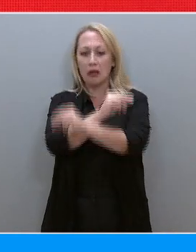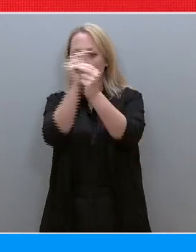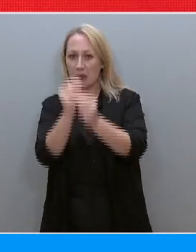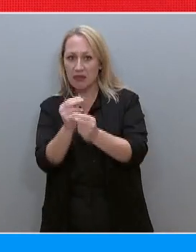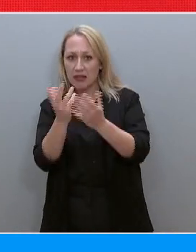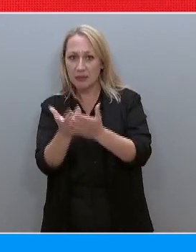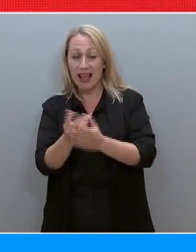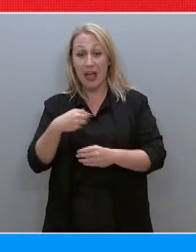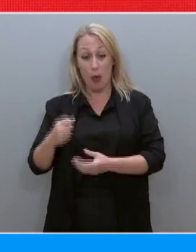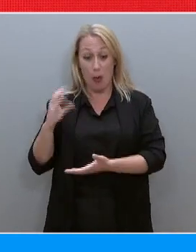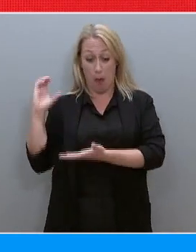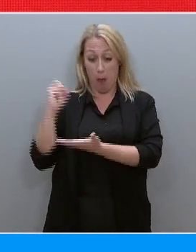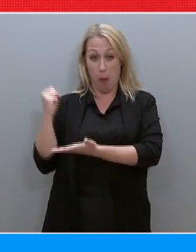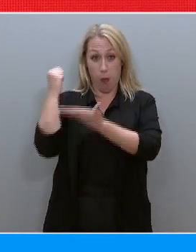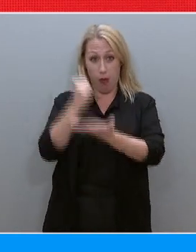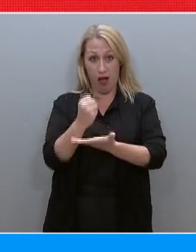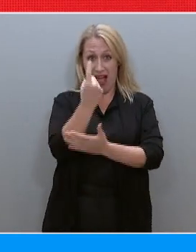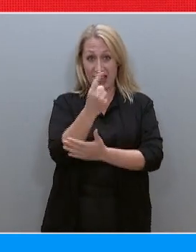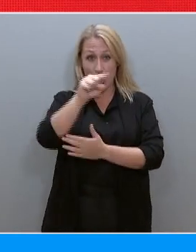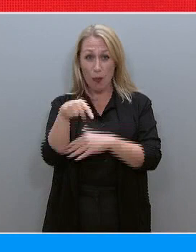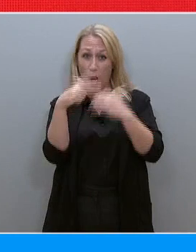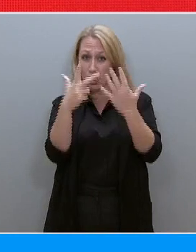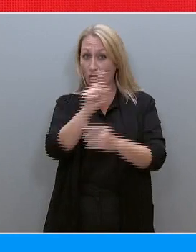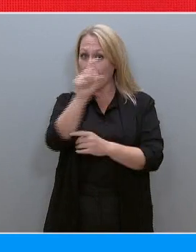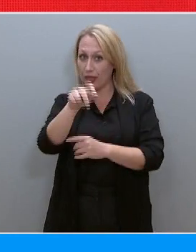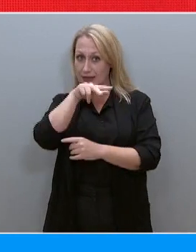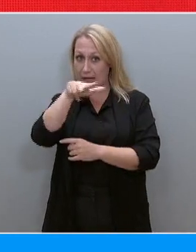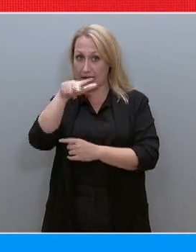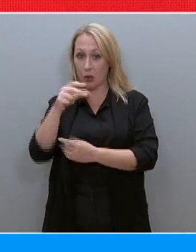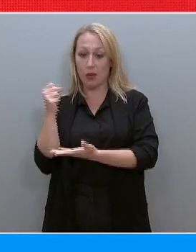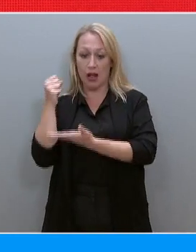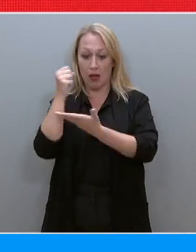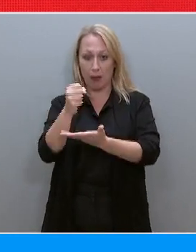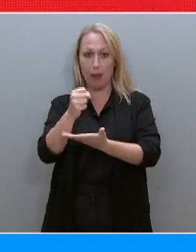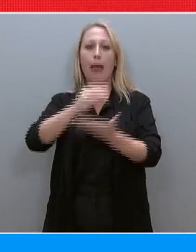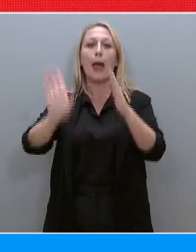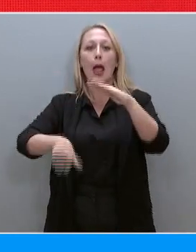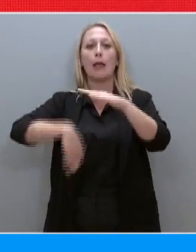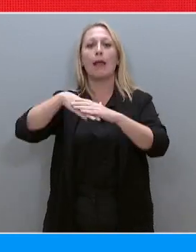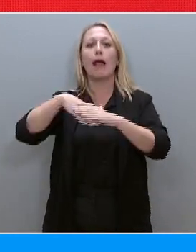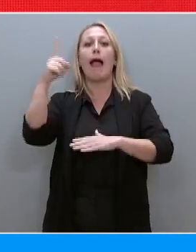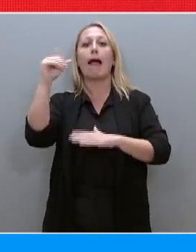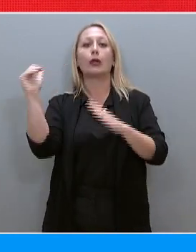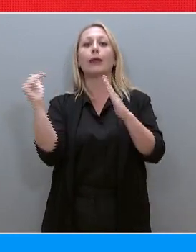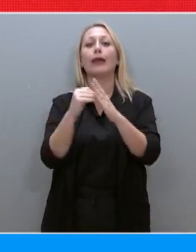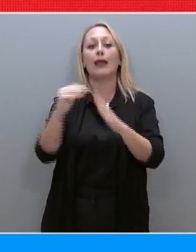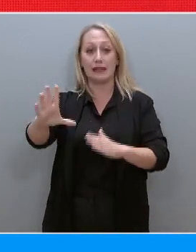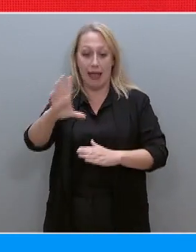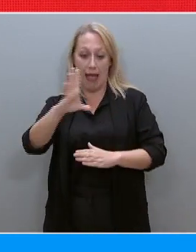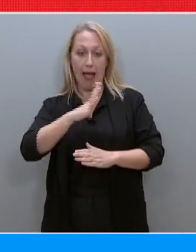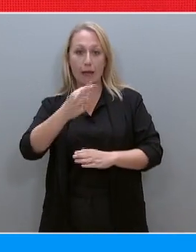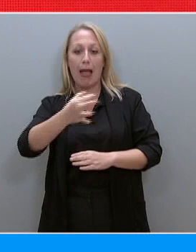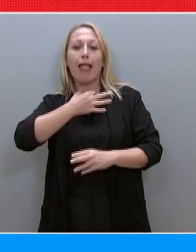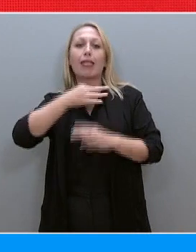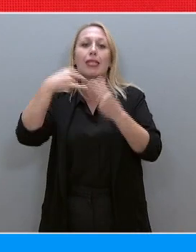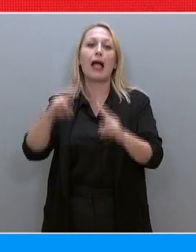1,8 δις για να καλύψει το πολύ σε 100.000 συμπολίτες μας κάποιες